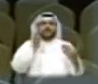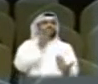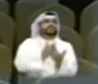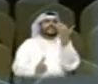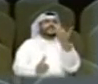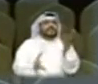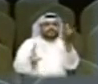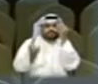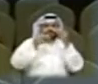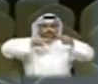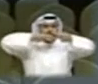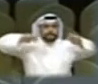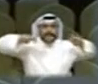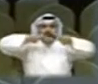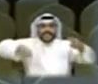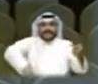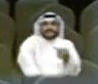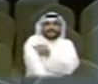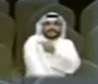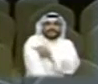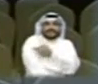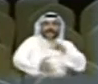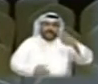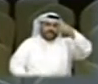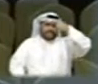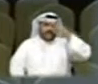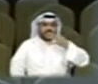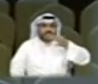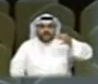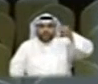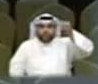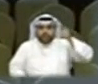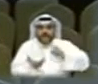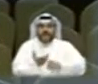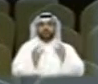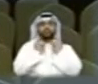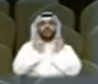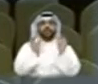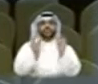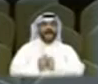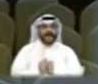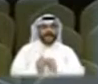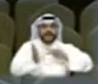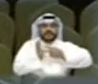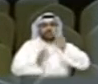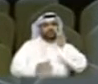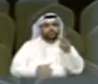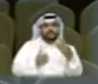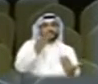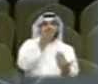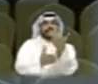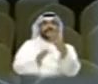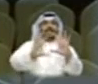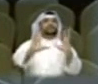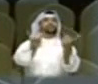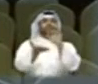المستجدات البحثية والعلمية المتعلقة باختلالات الغدد الصماء وداء السكري، والتعرف على أحدث